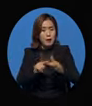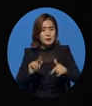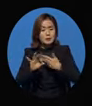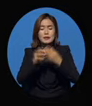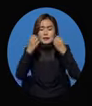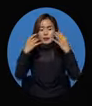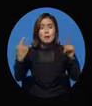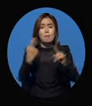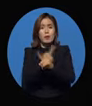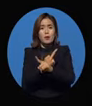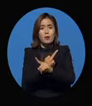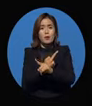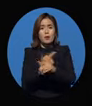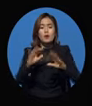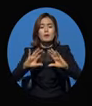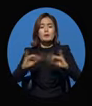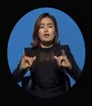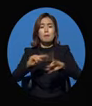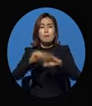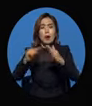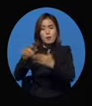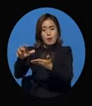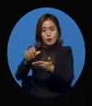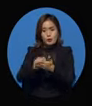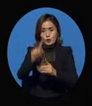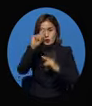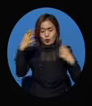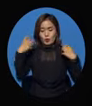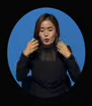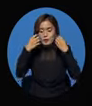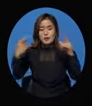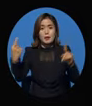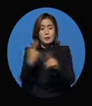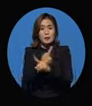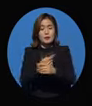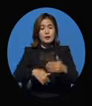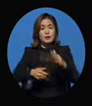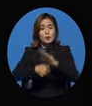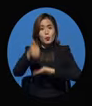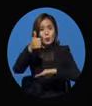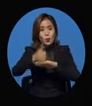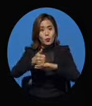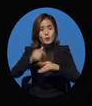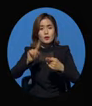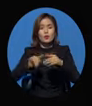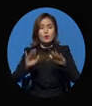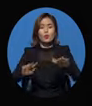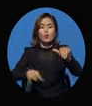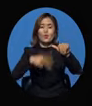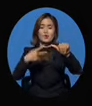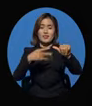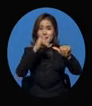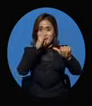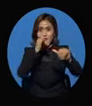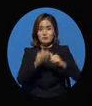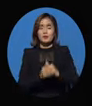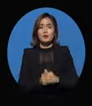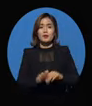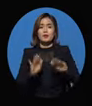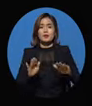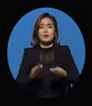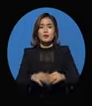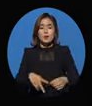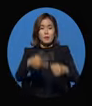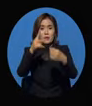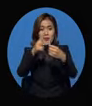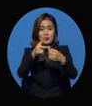새로운 변화를 통해 민심을 수용해서 정권 창출의 성공할 것이냐 그 출발점이 5월 일입니다 제가 기호